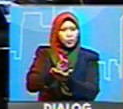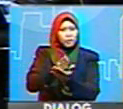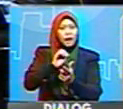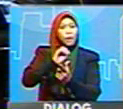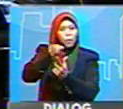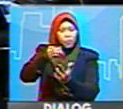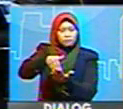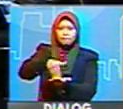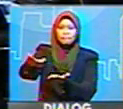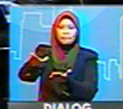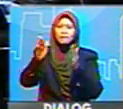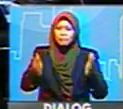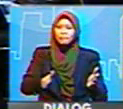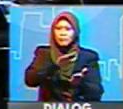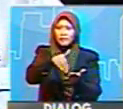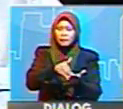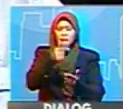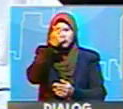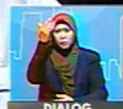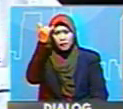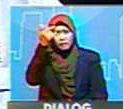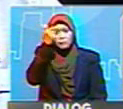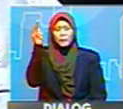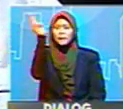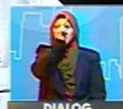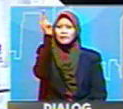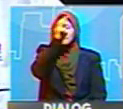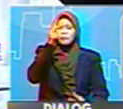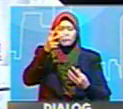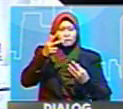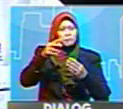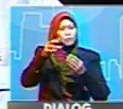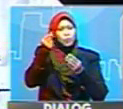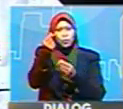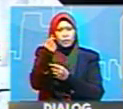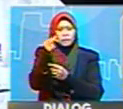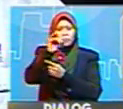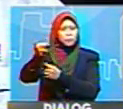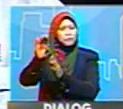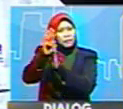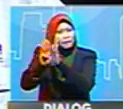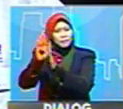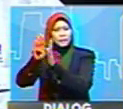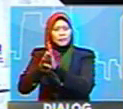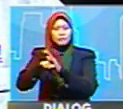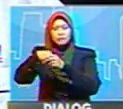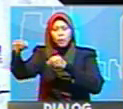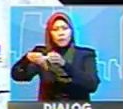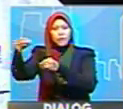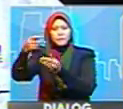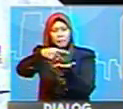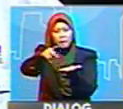kerajaan berbelanja bilion-bilion rgit setahun untuk meningkatkan